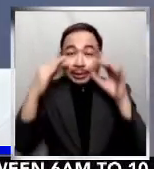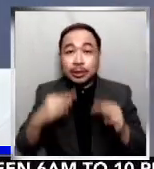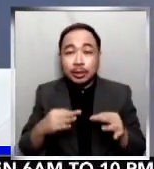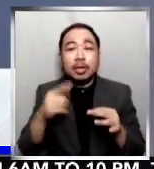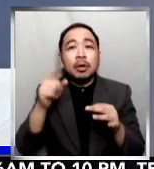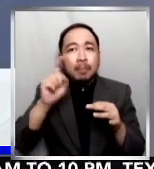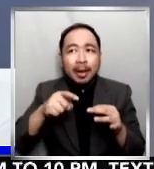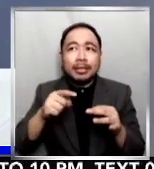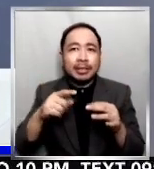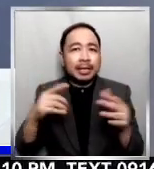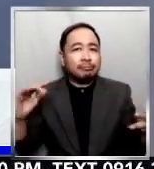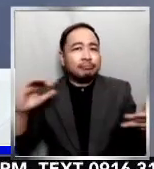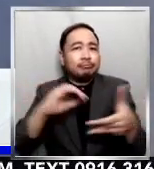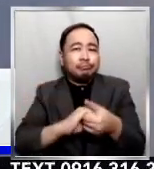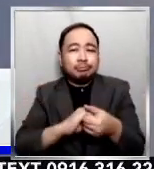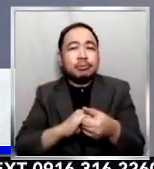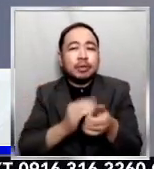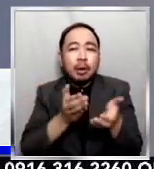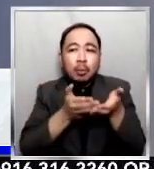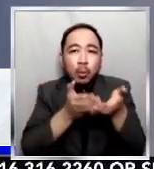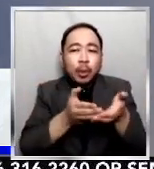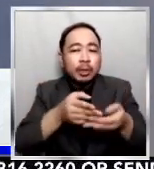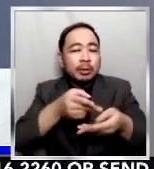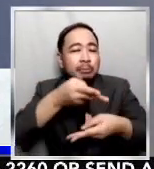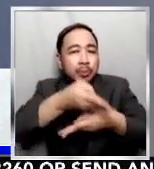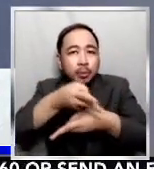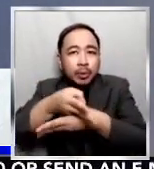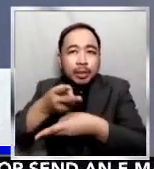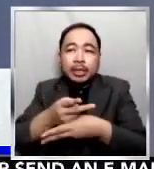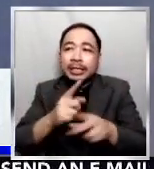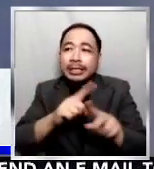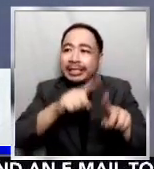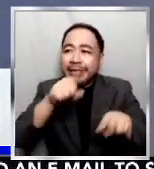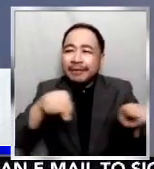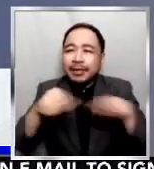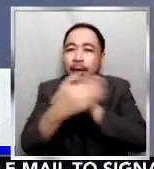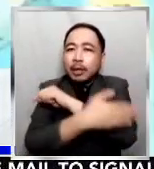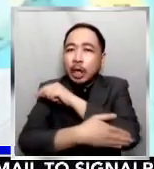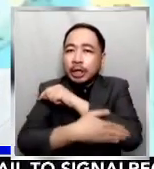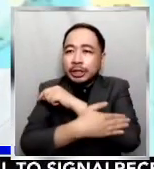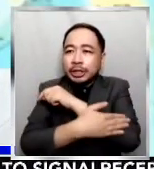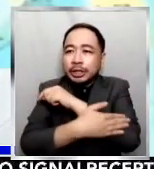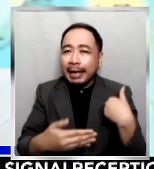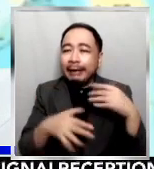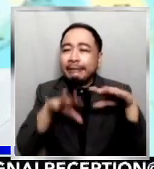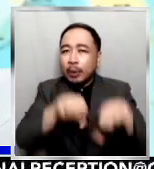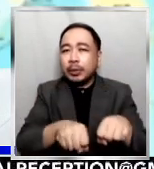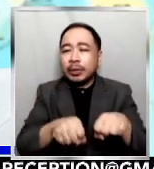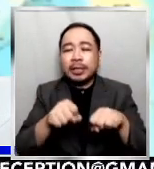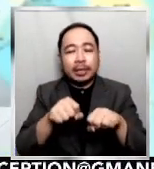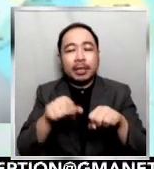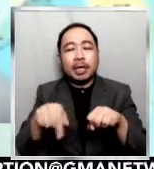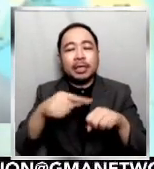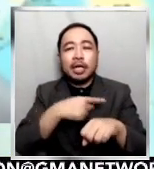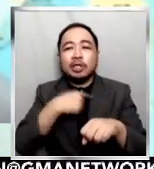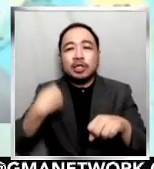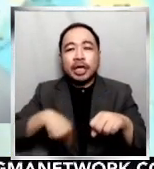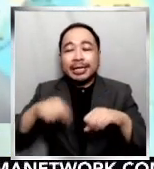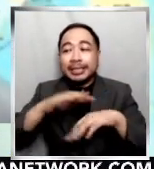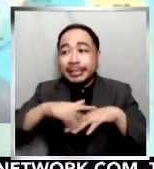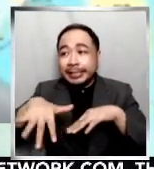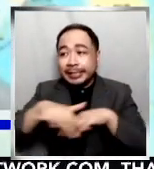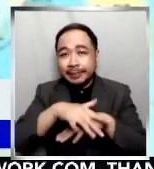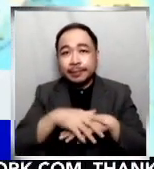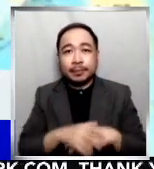at naval patrol ng mga bansang may claim sa South China Sea at maging ng ibang bansa. In this way, the arbitral award is